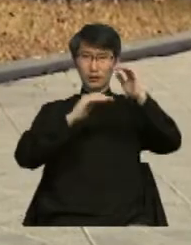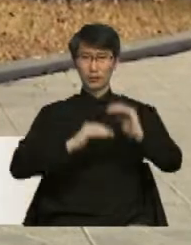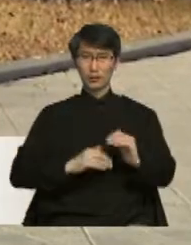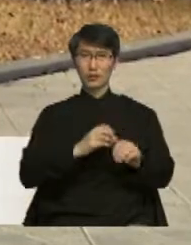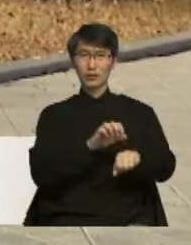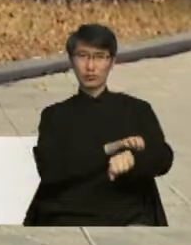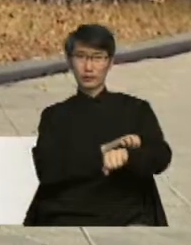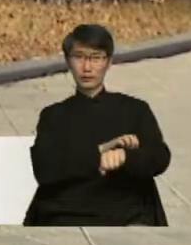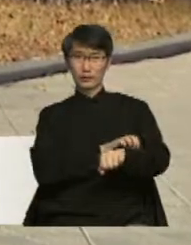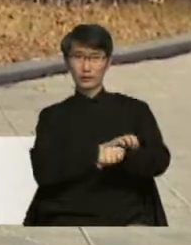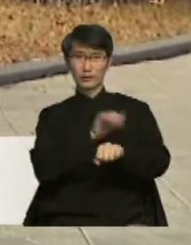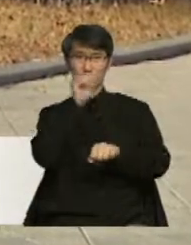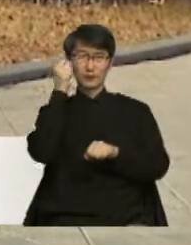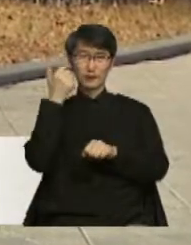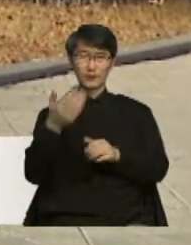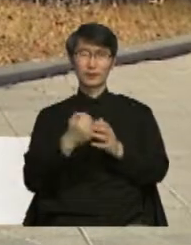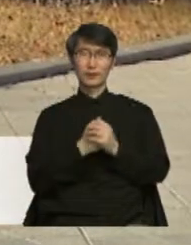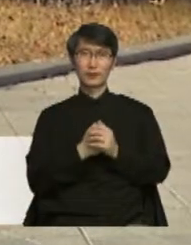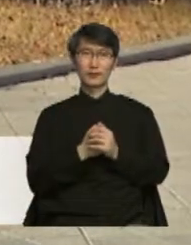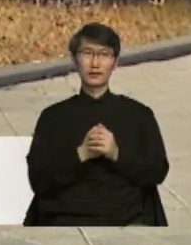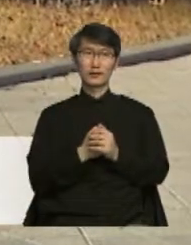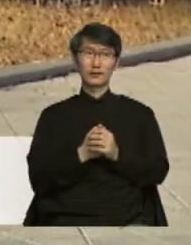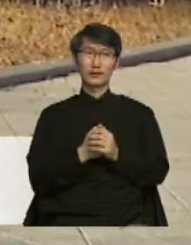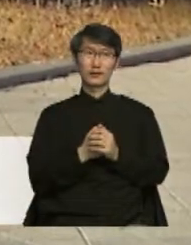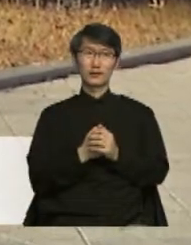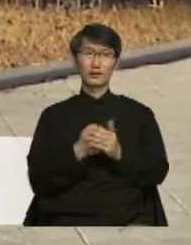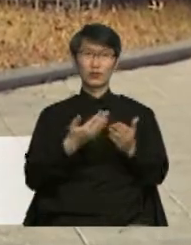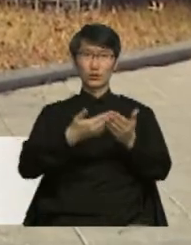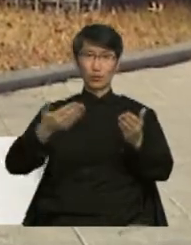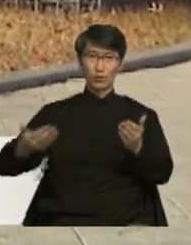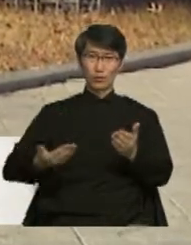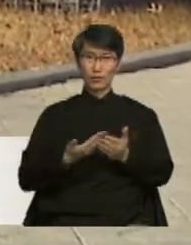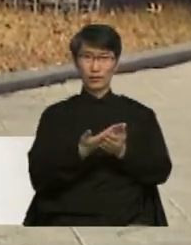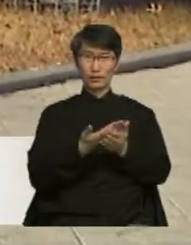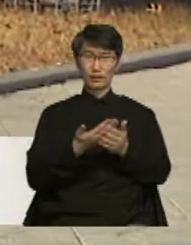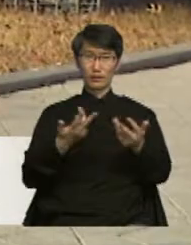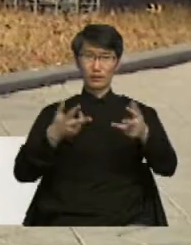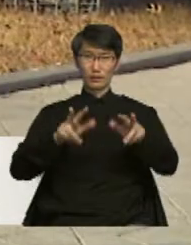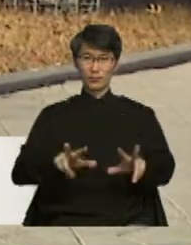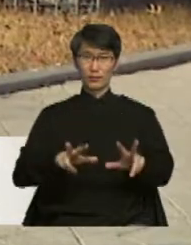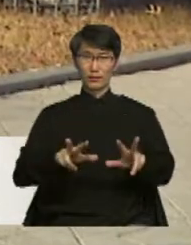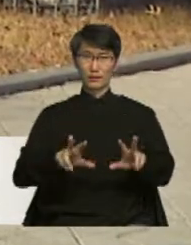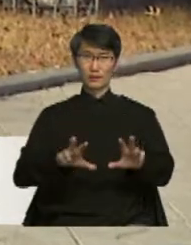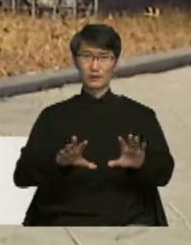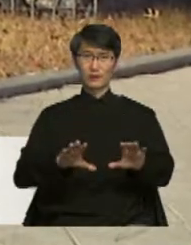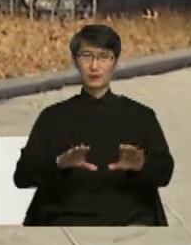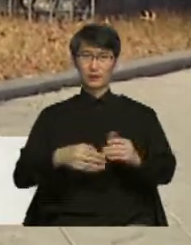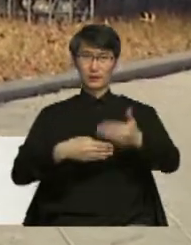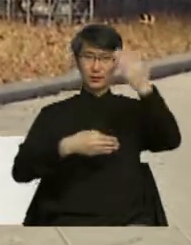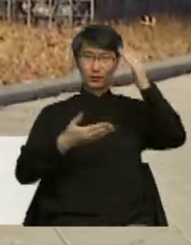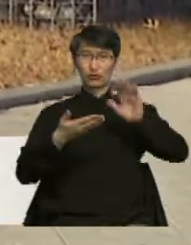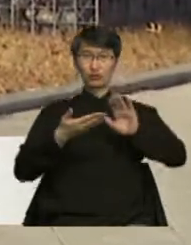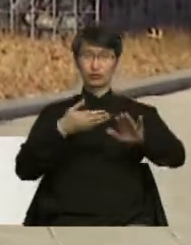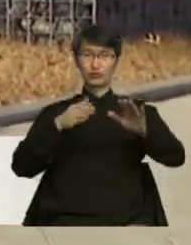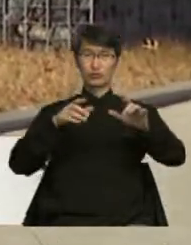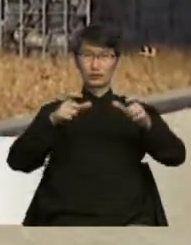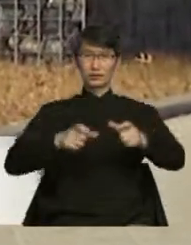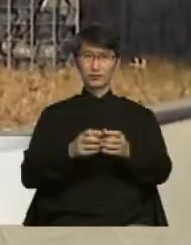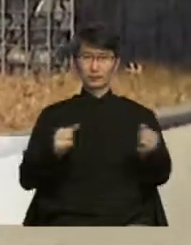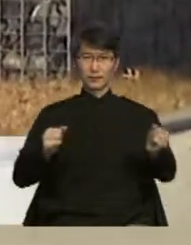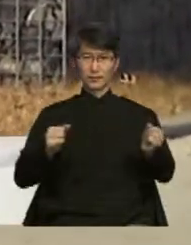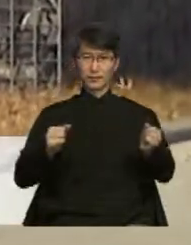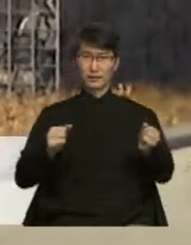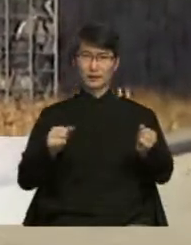주민 불편들이 많이 신고가 됐나요? 예, 저희 호수공원이 이제 개통하고 나서 우리 주민들이